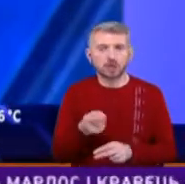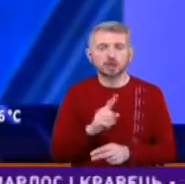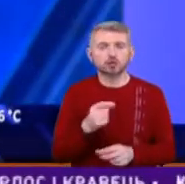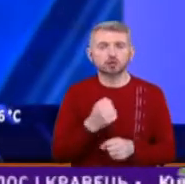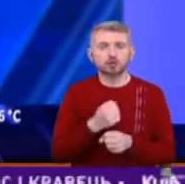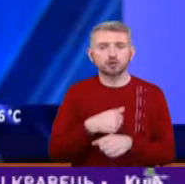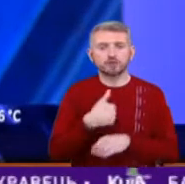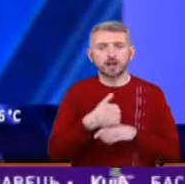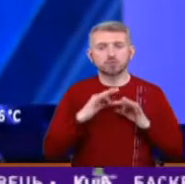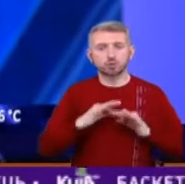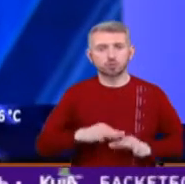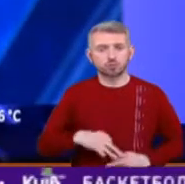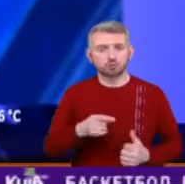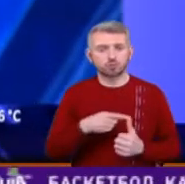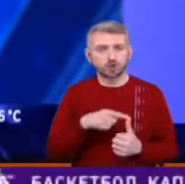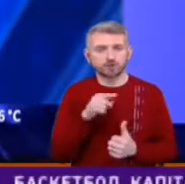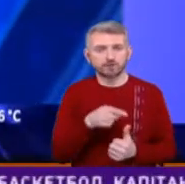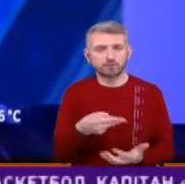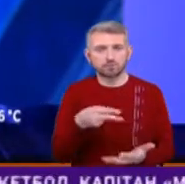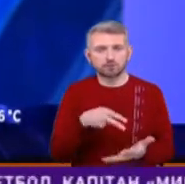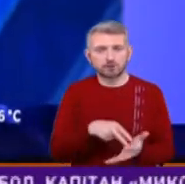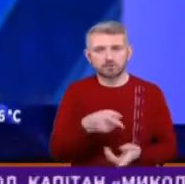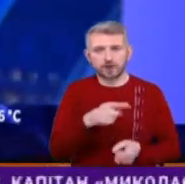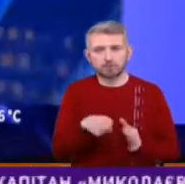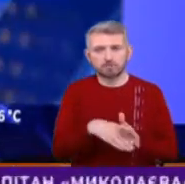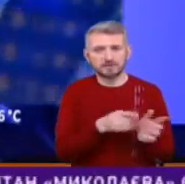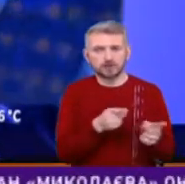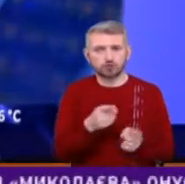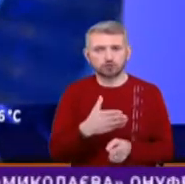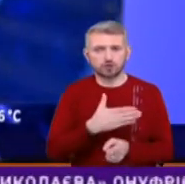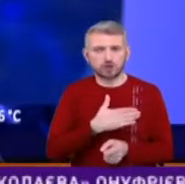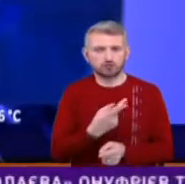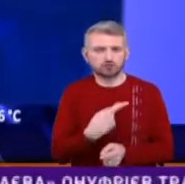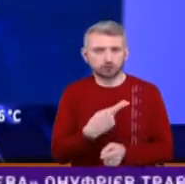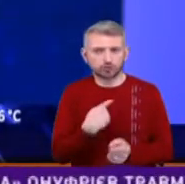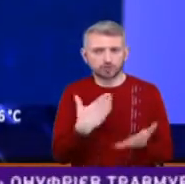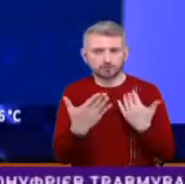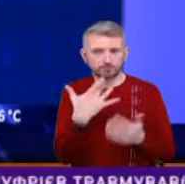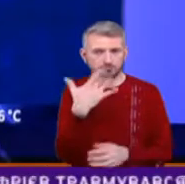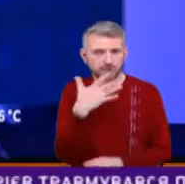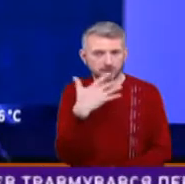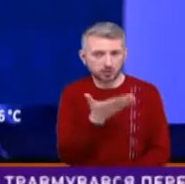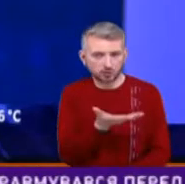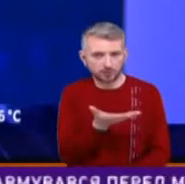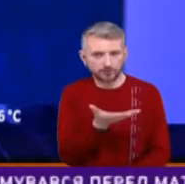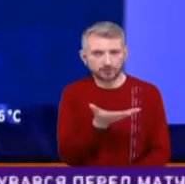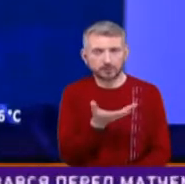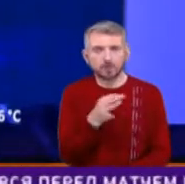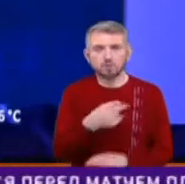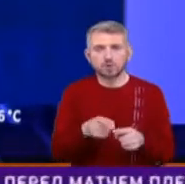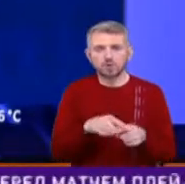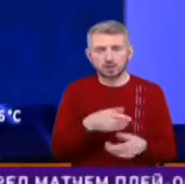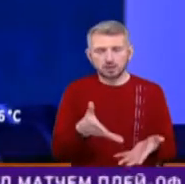зробив генеральний прокурор, по-перше, він поставив реально під загрозу наші двосторонні відносини з Сполученими Штатами Америки. Про це